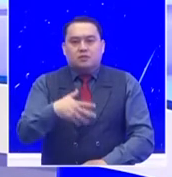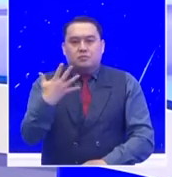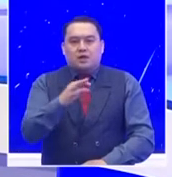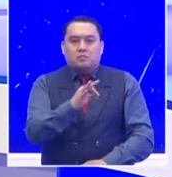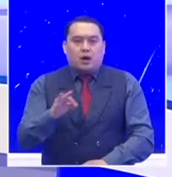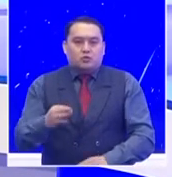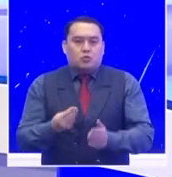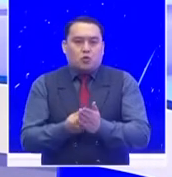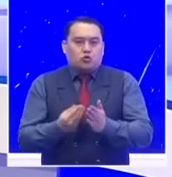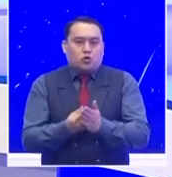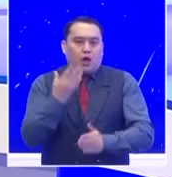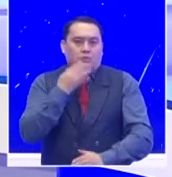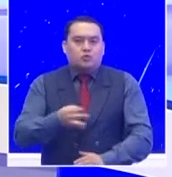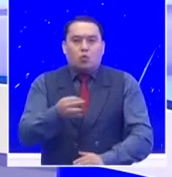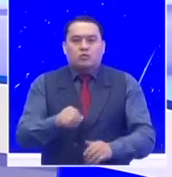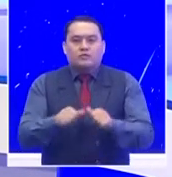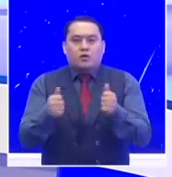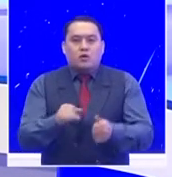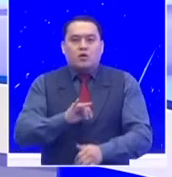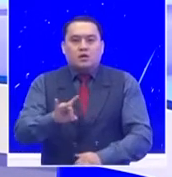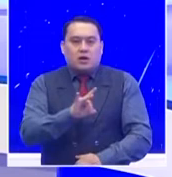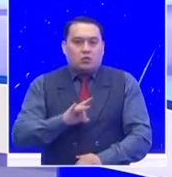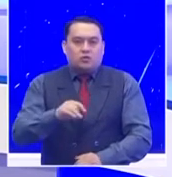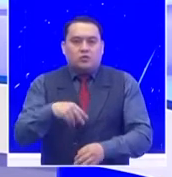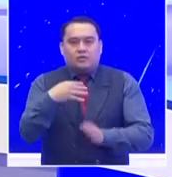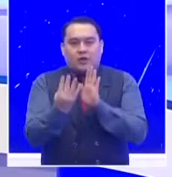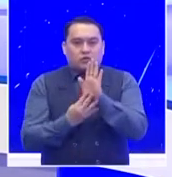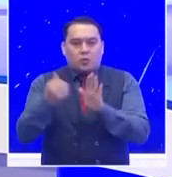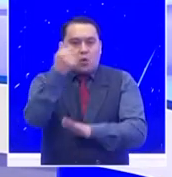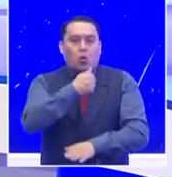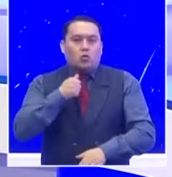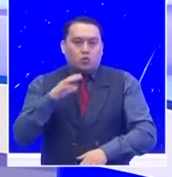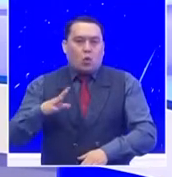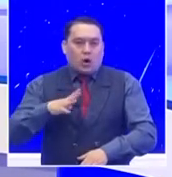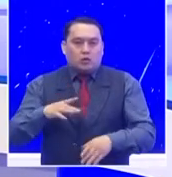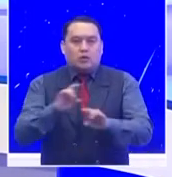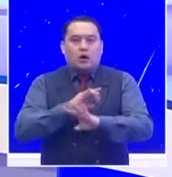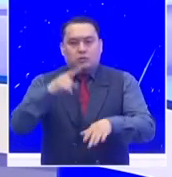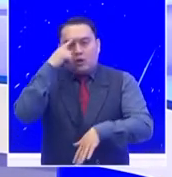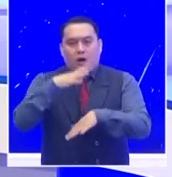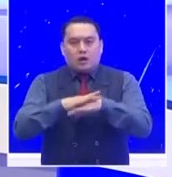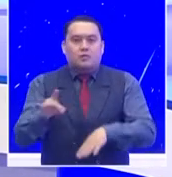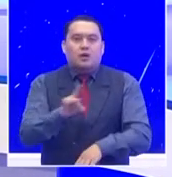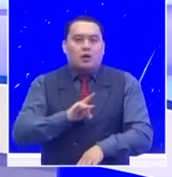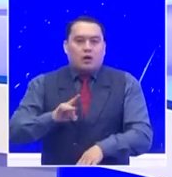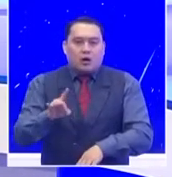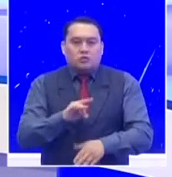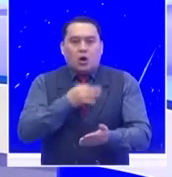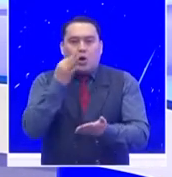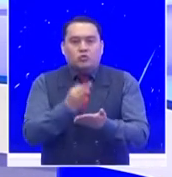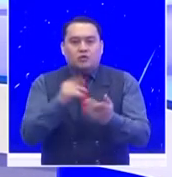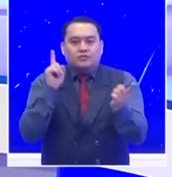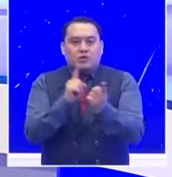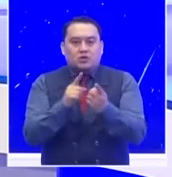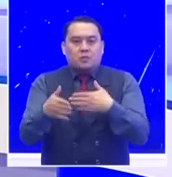35% бюджета Алматинской области сформировал Илийский район в 2019 году. Такие данные озвучил аким района Багдат Карасаев на